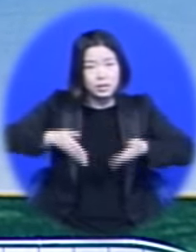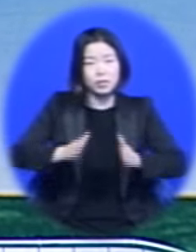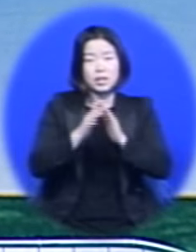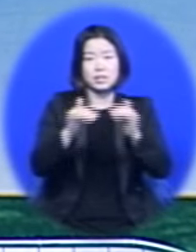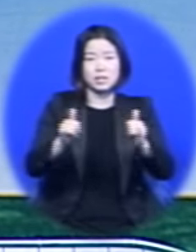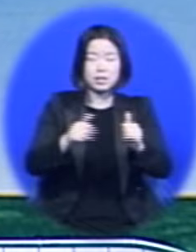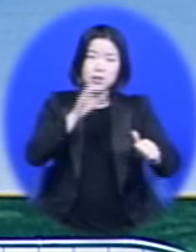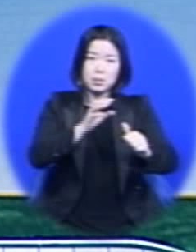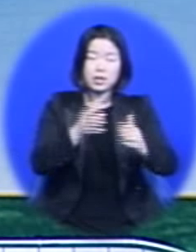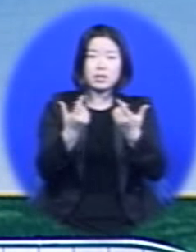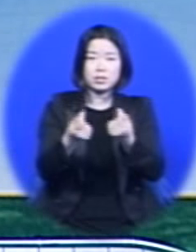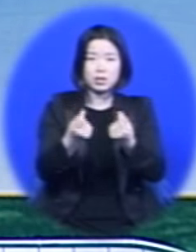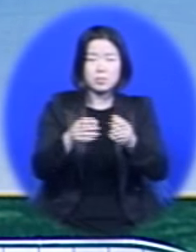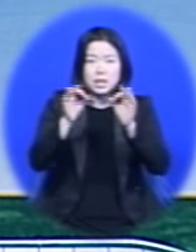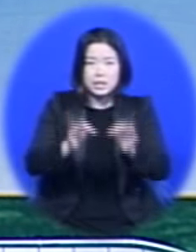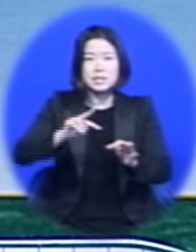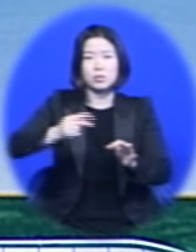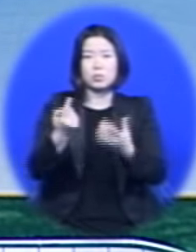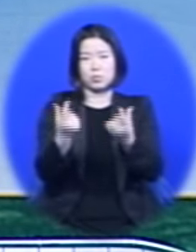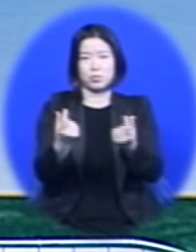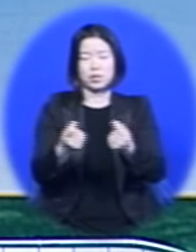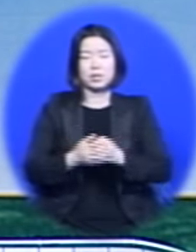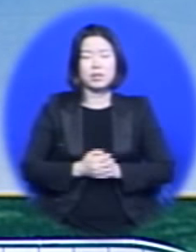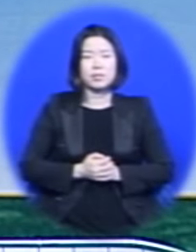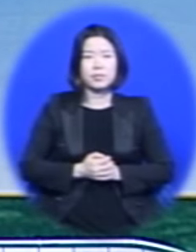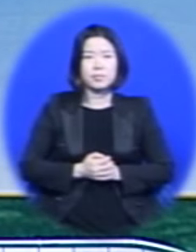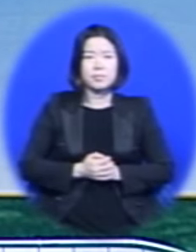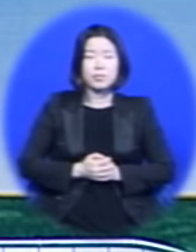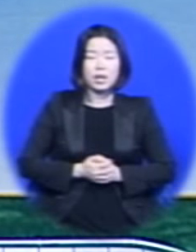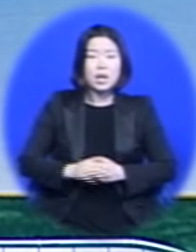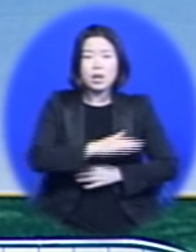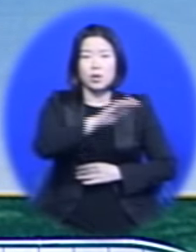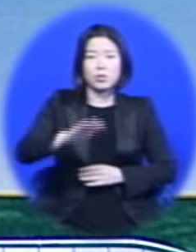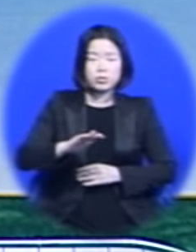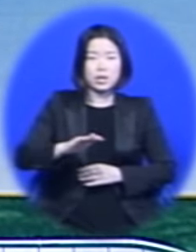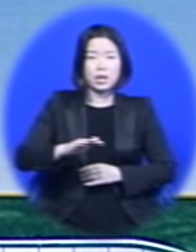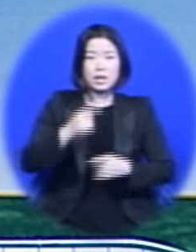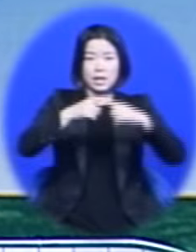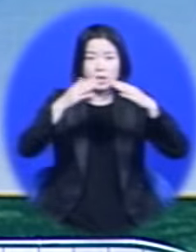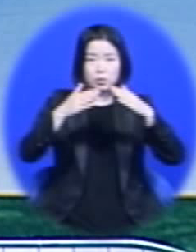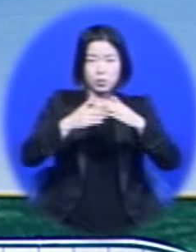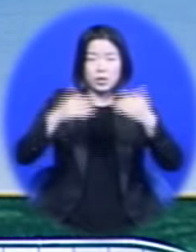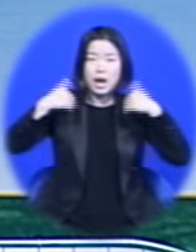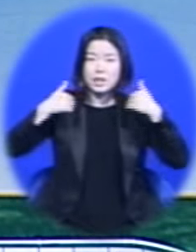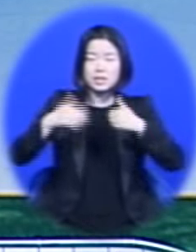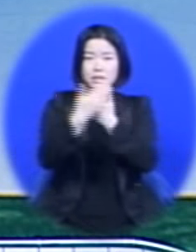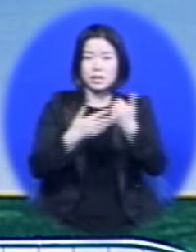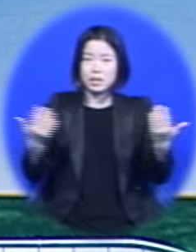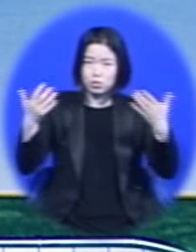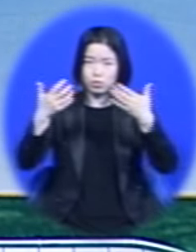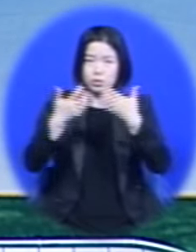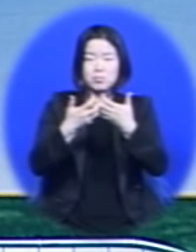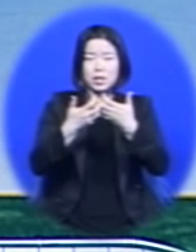같이 이제도 그러하도다. 여러분, 우리가 교회를 늘 은혜가 충만한